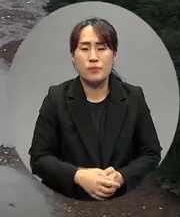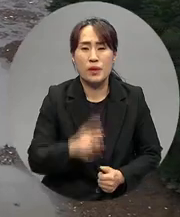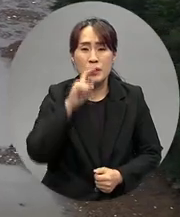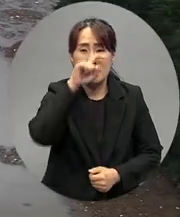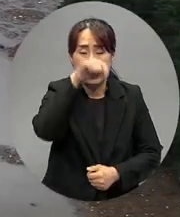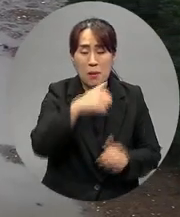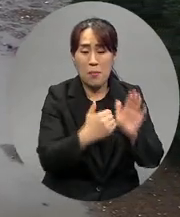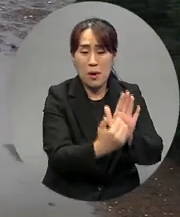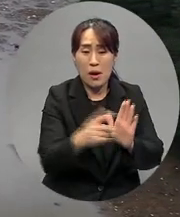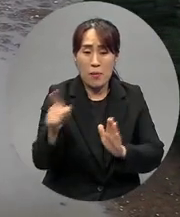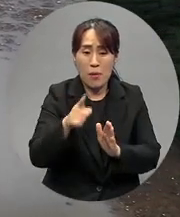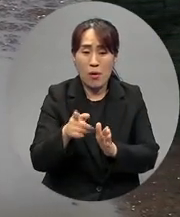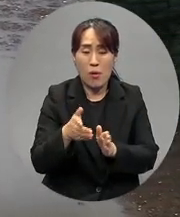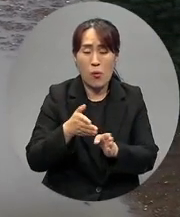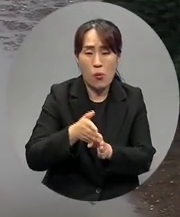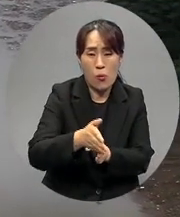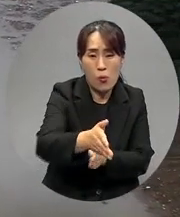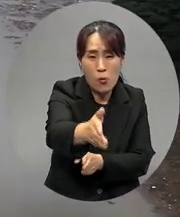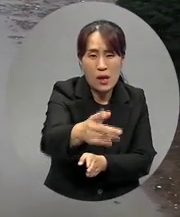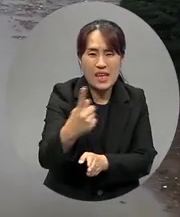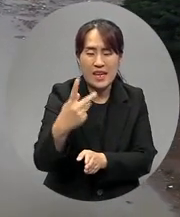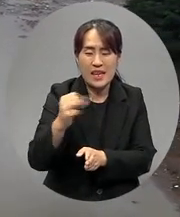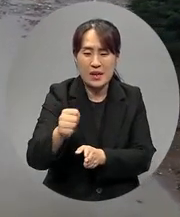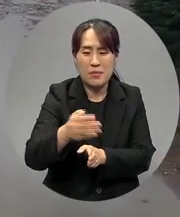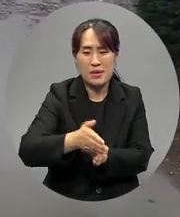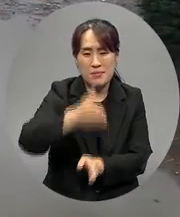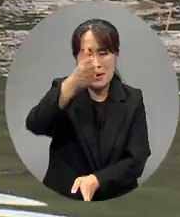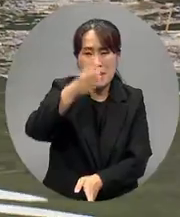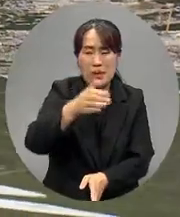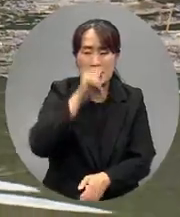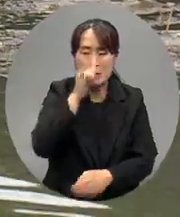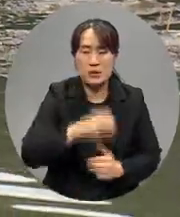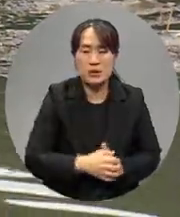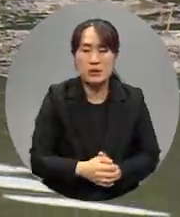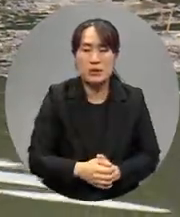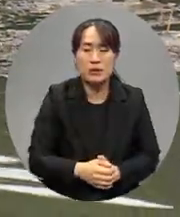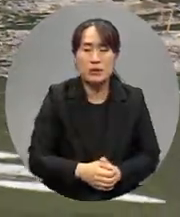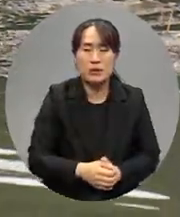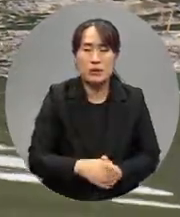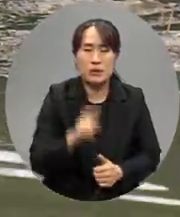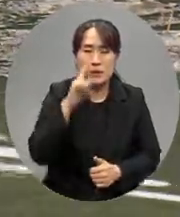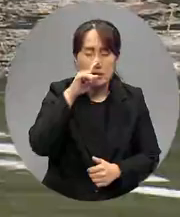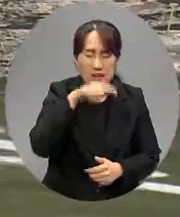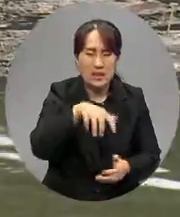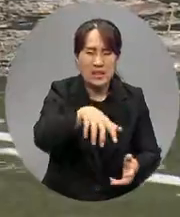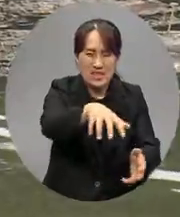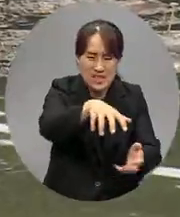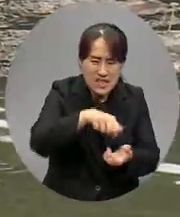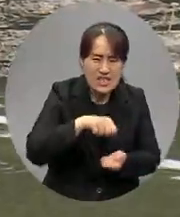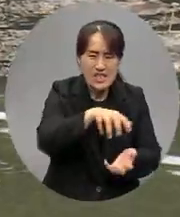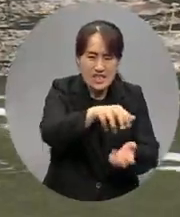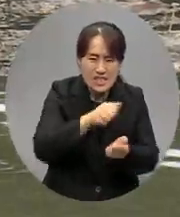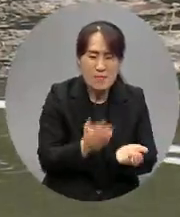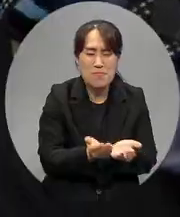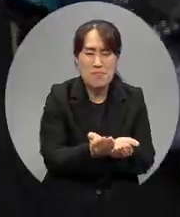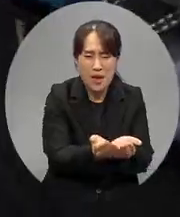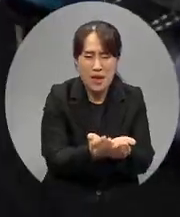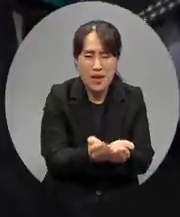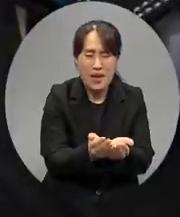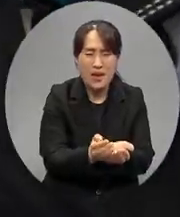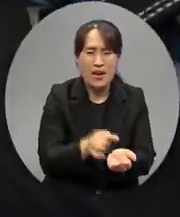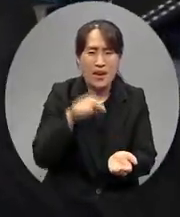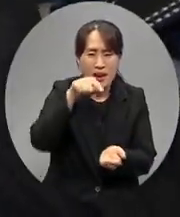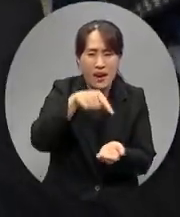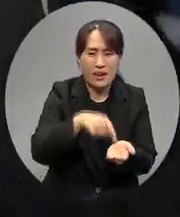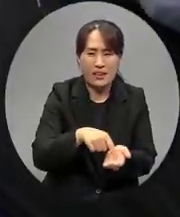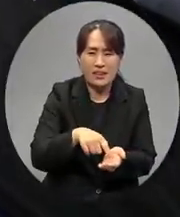쓰레기를 막고 있는 건 길이 1km 가까운 대형 차단막. 쓰레기를 끌어올리기 위한 전 단계로 배를 타고